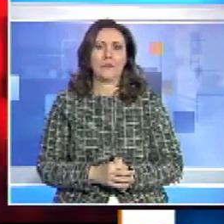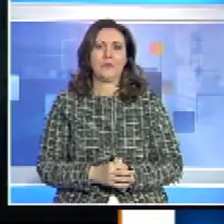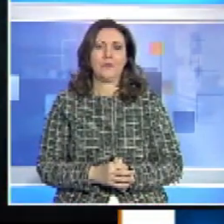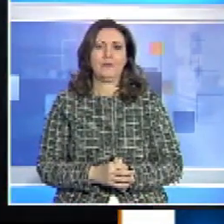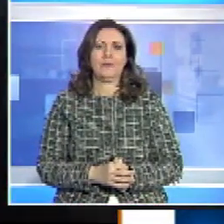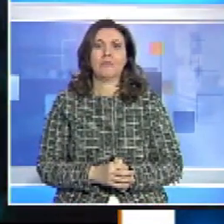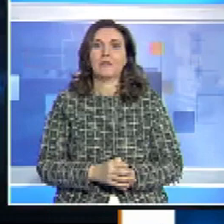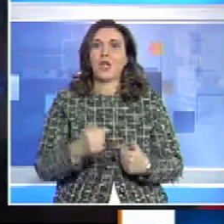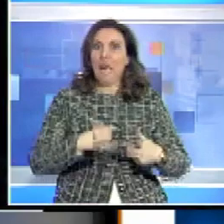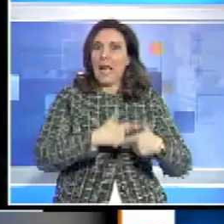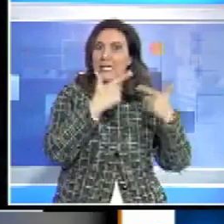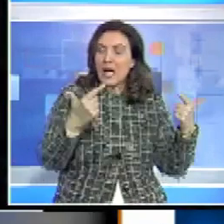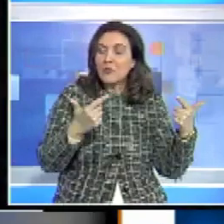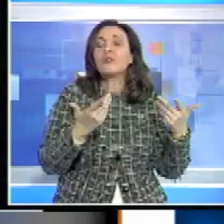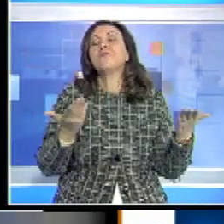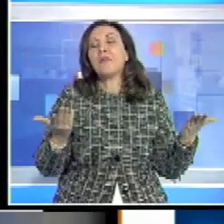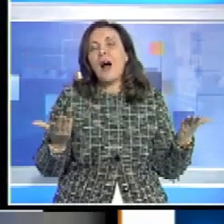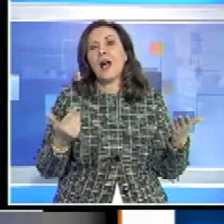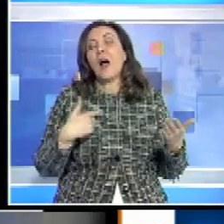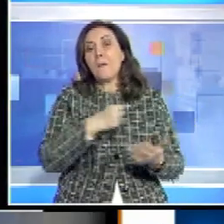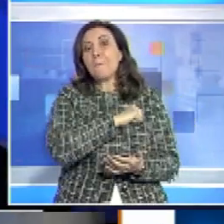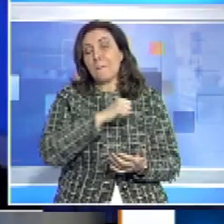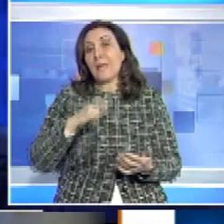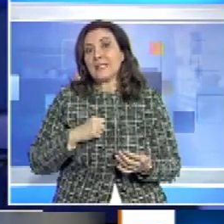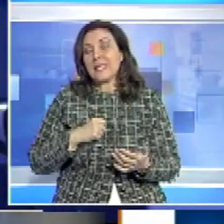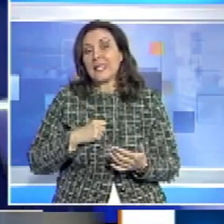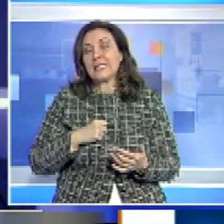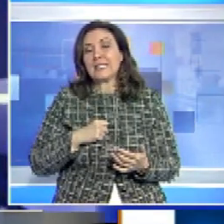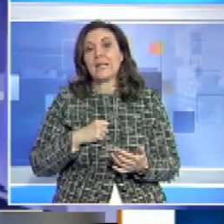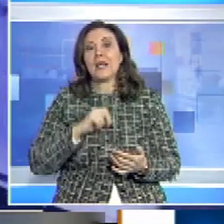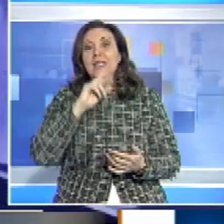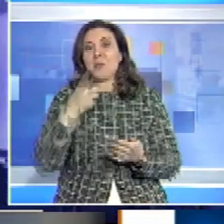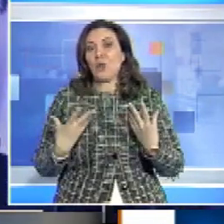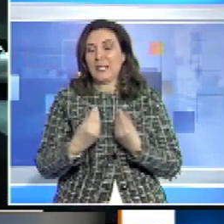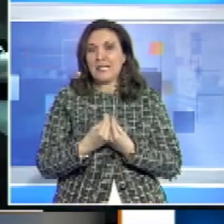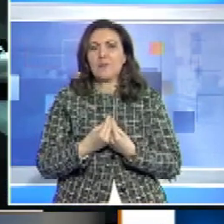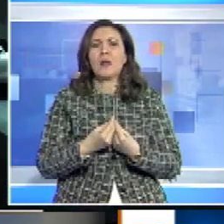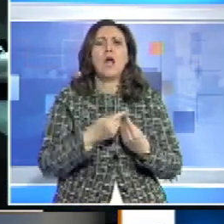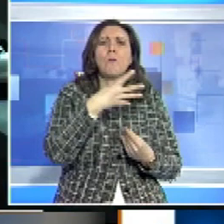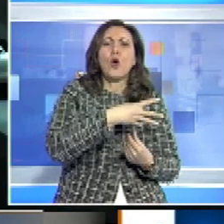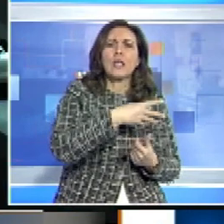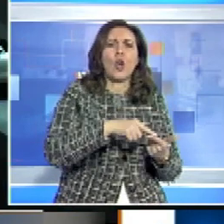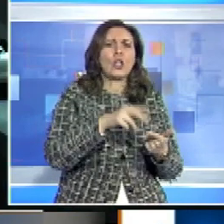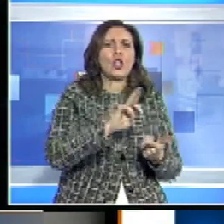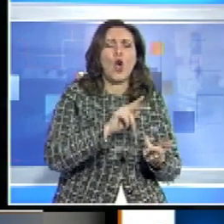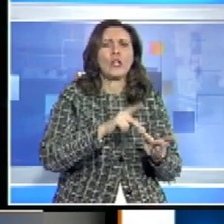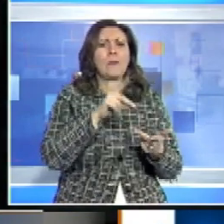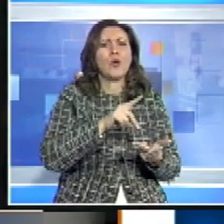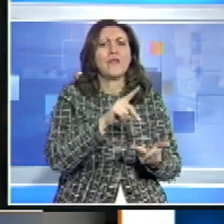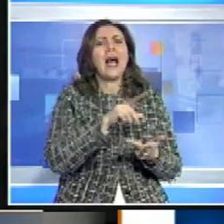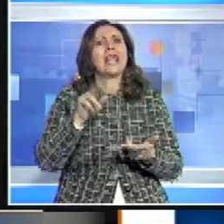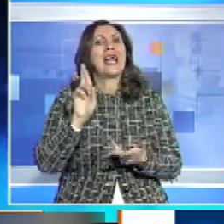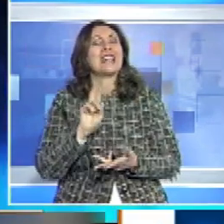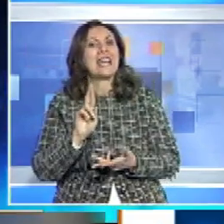Esagero? Vabbè, esagero, ma pazientate e rispondete con me. Cosa hanno in comune Morricone, Rota, Piovani e Rena Nera?